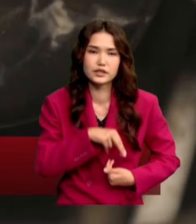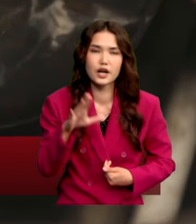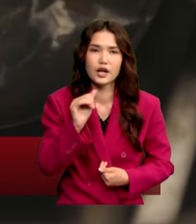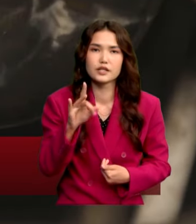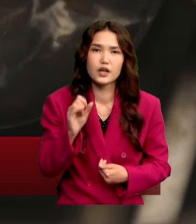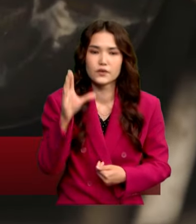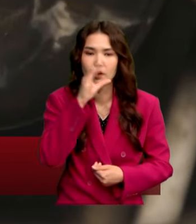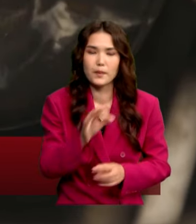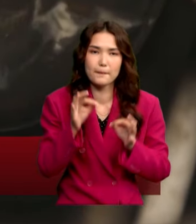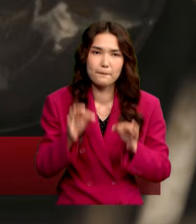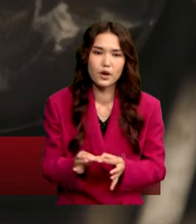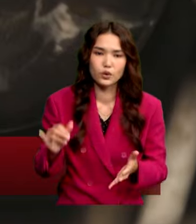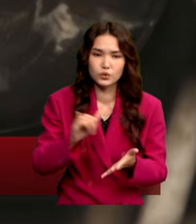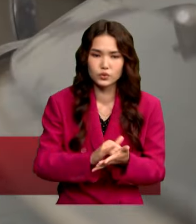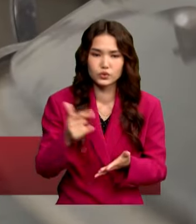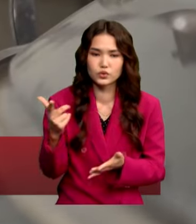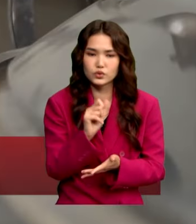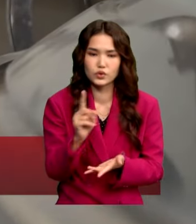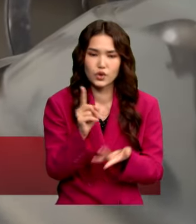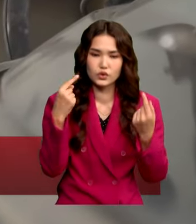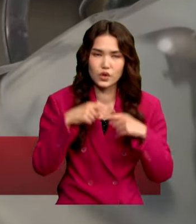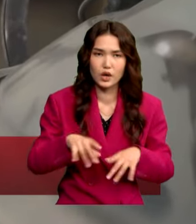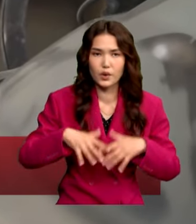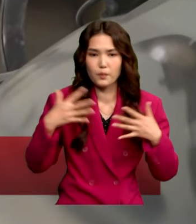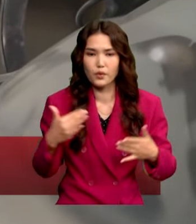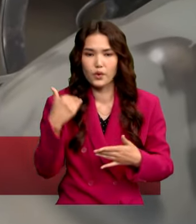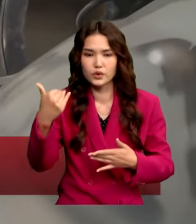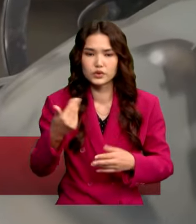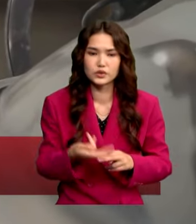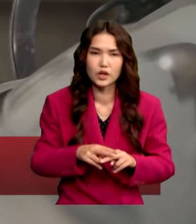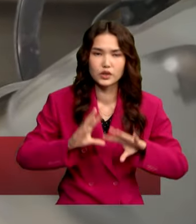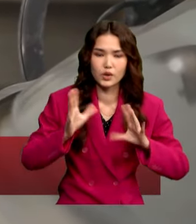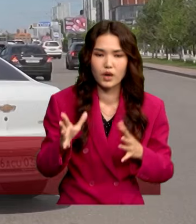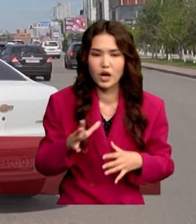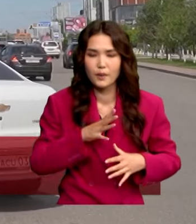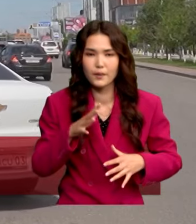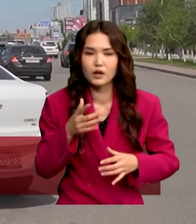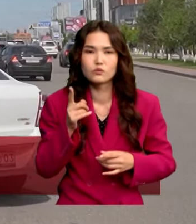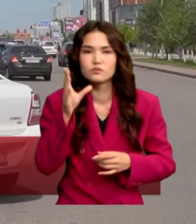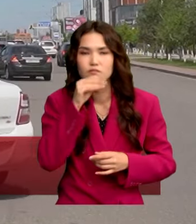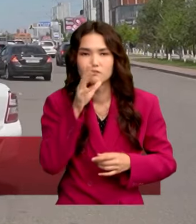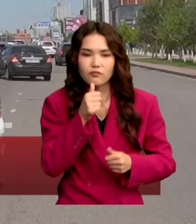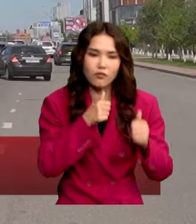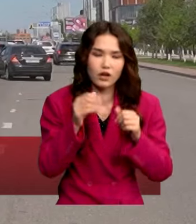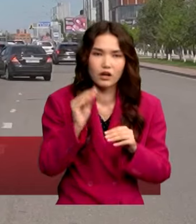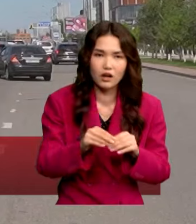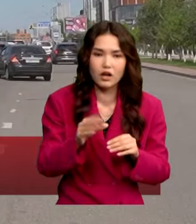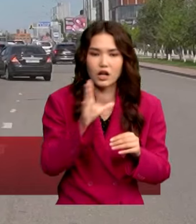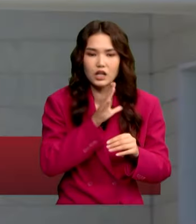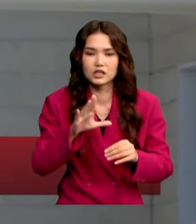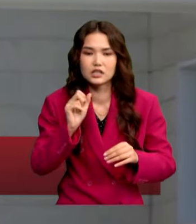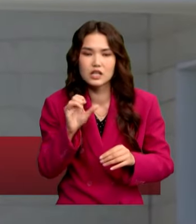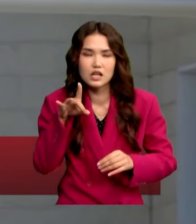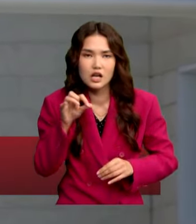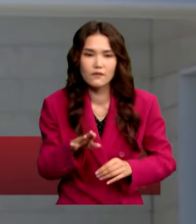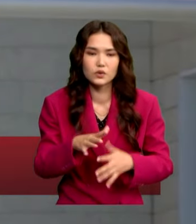могут правильно установить газобаллонное оборудование. В большинстве своем это происходит из-под полы. К тому же лицензирование этих сервисных точек